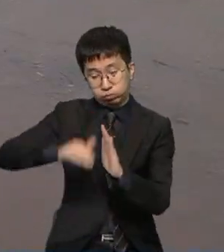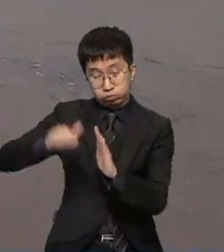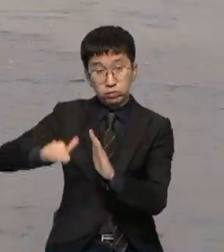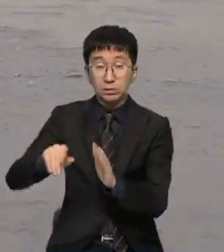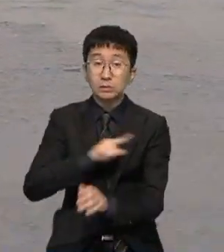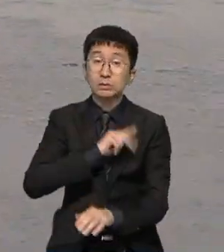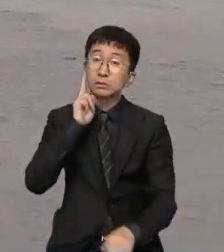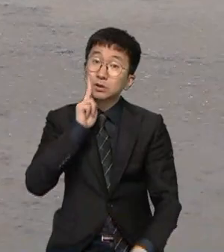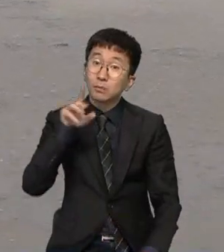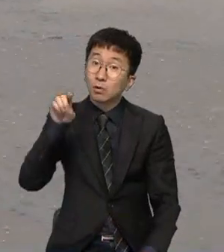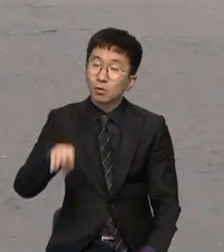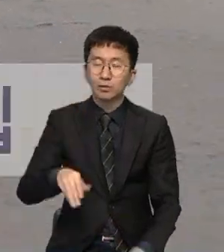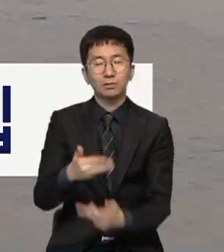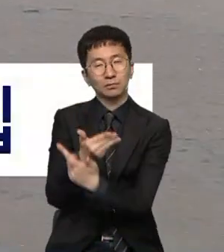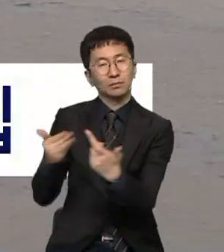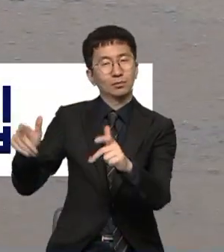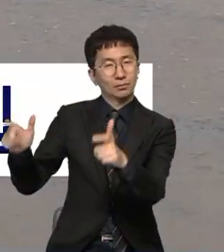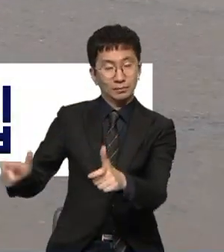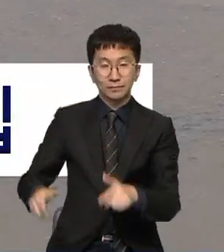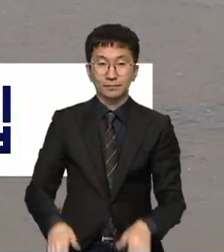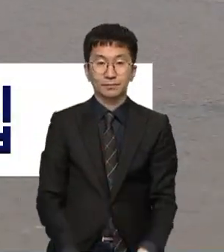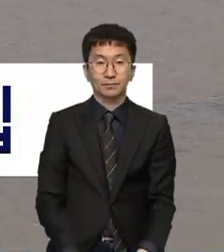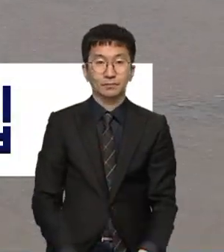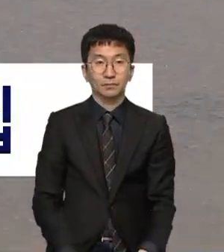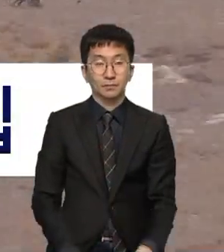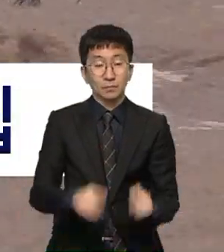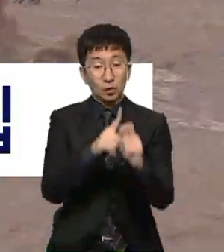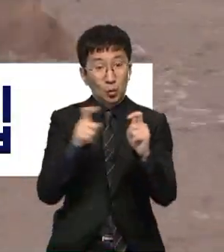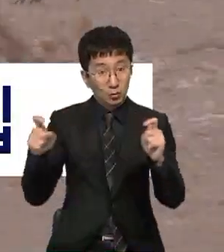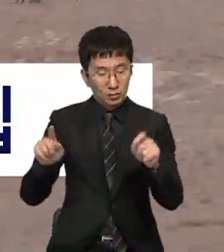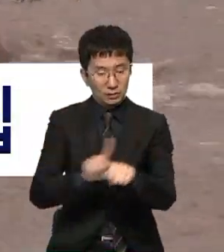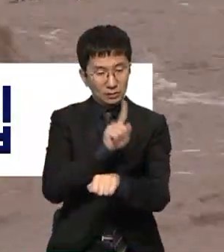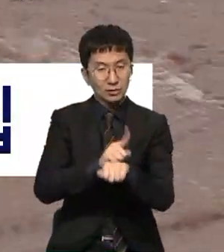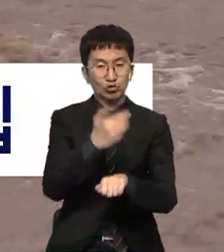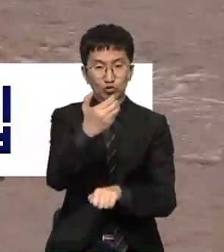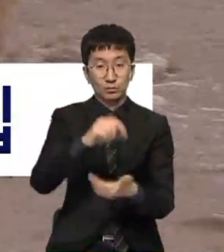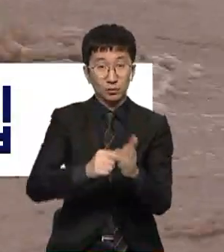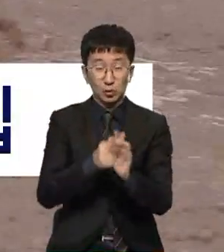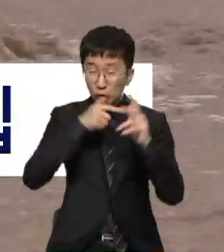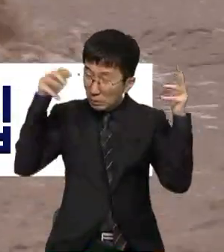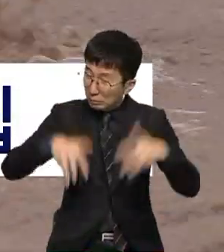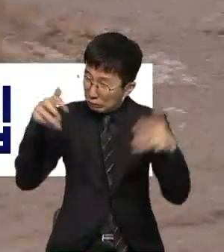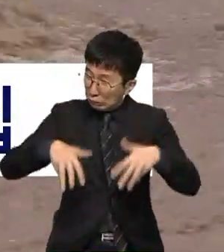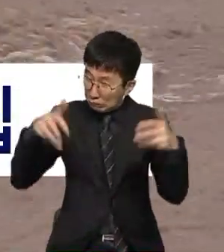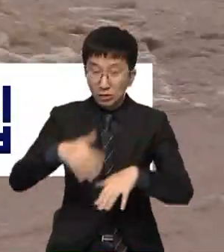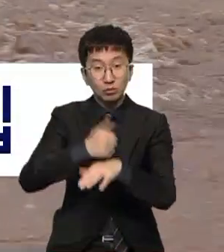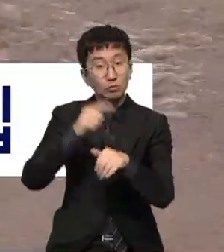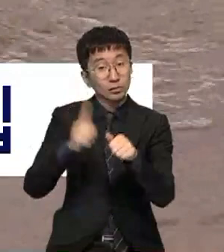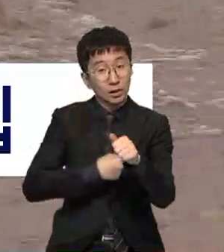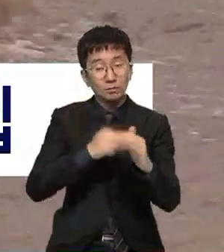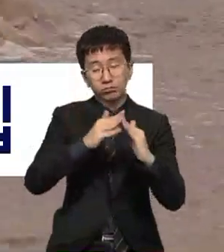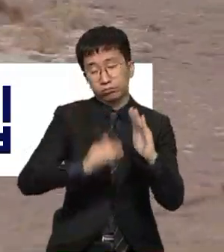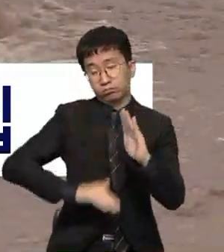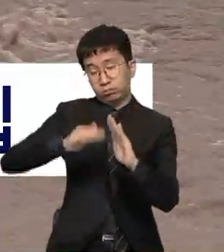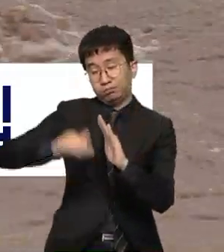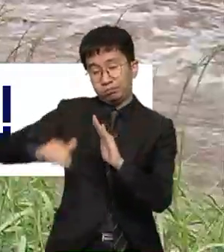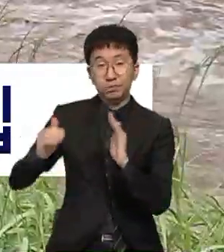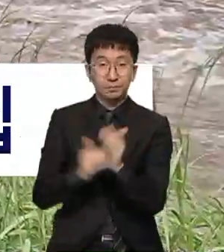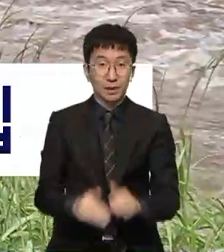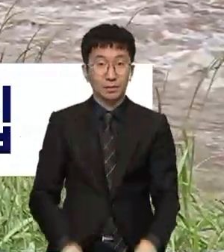가장 우려되고 있습니다. 고성군에는 시간당 90mm가량의 폭우가 쏟아지며 마을 곳곳이 물에